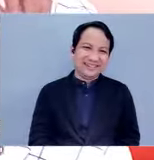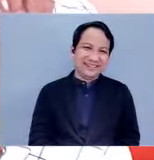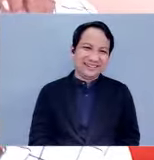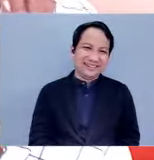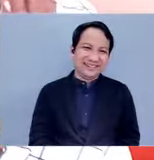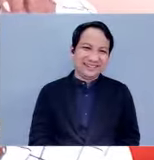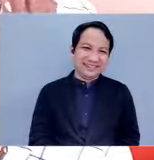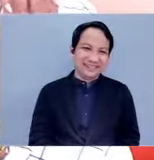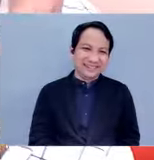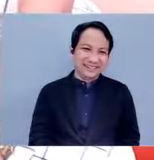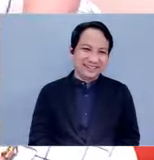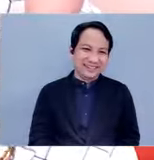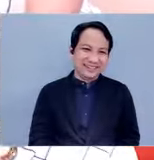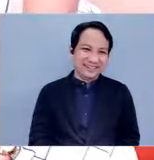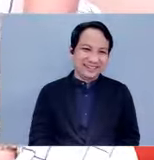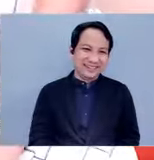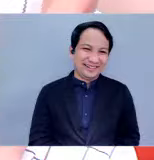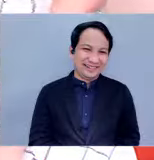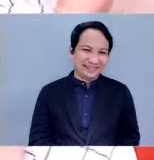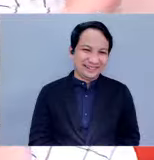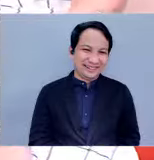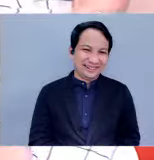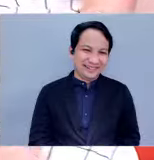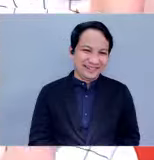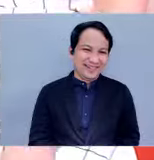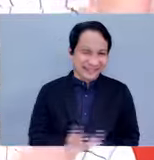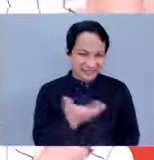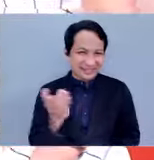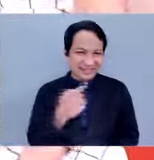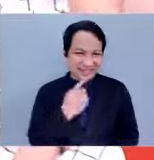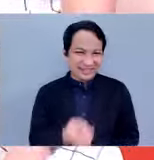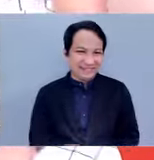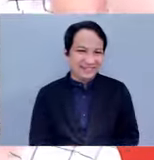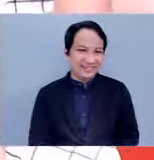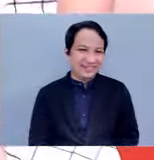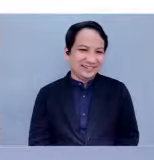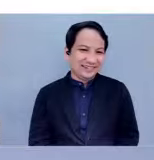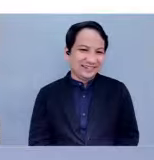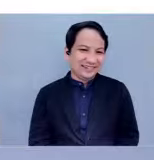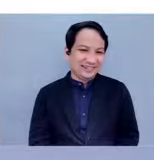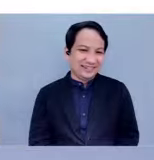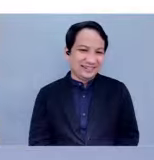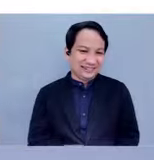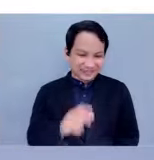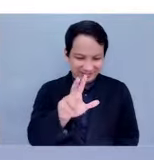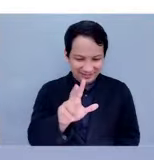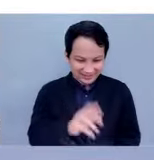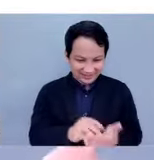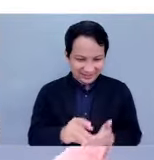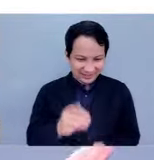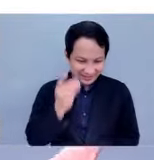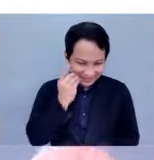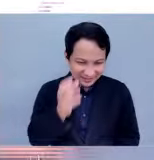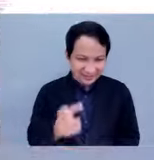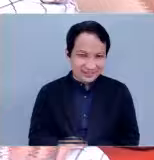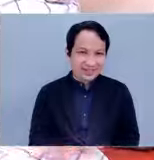Sabihin mo dali. Nanalo ka. Dali, okay. Sabihin mo. Ang winner. Grand prize goes to Dimple si